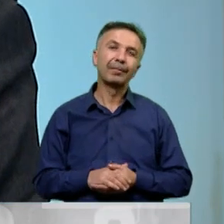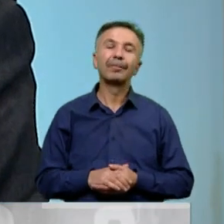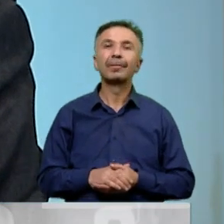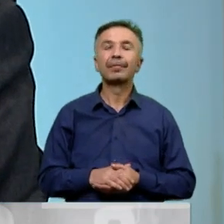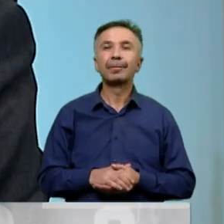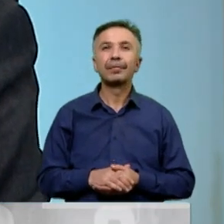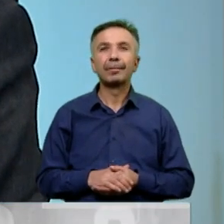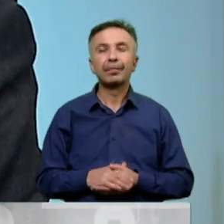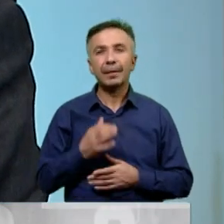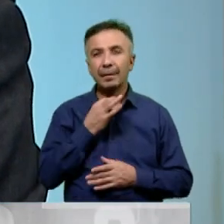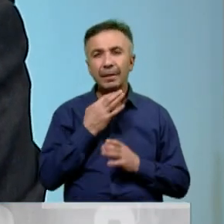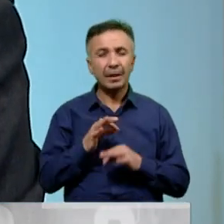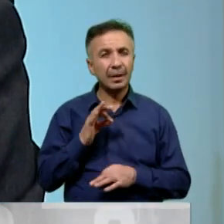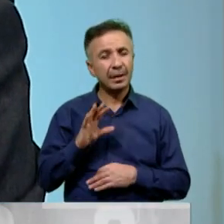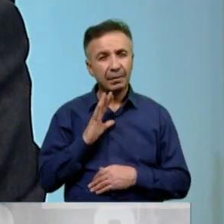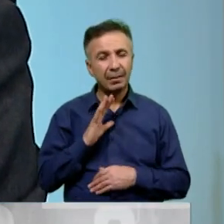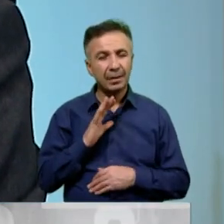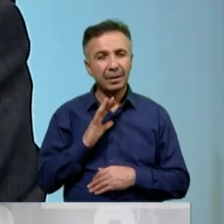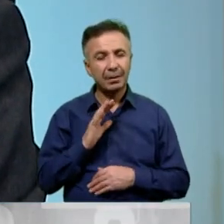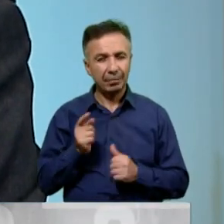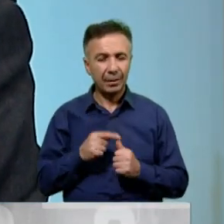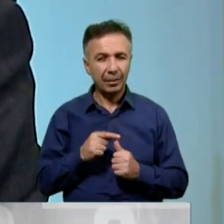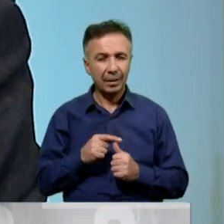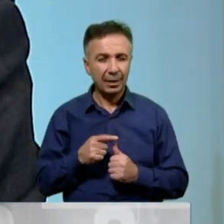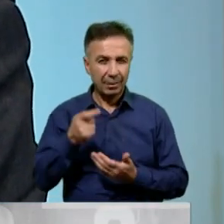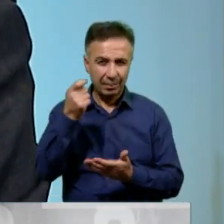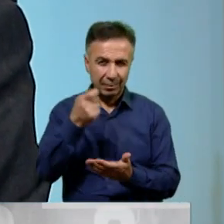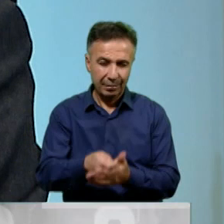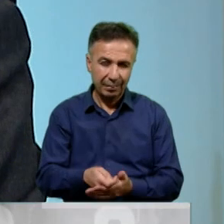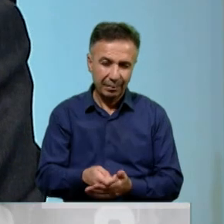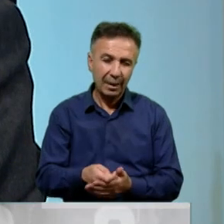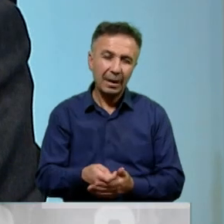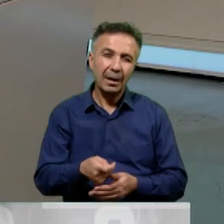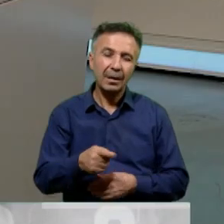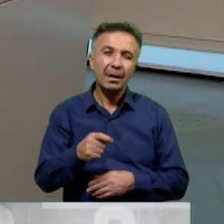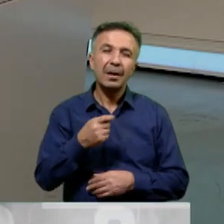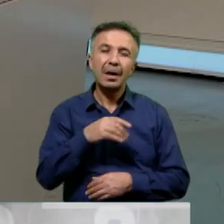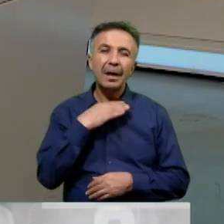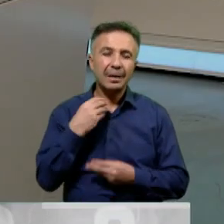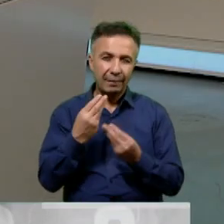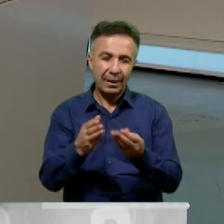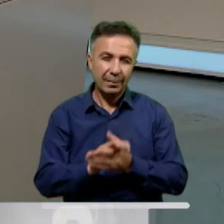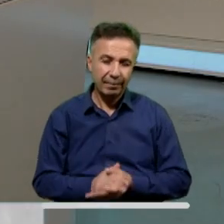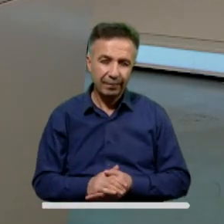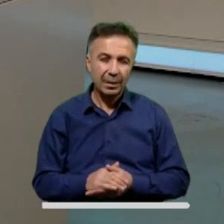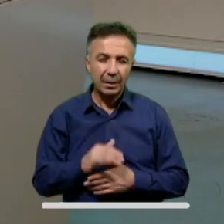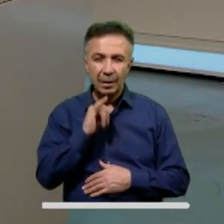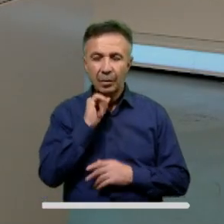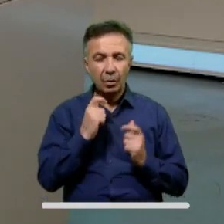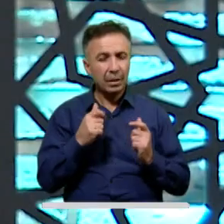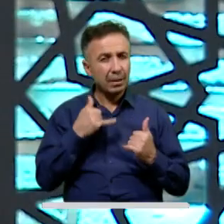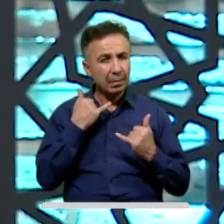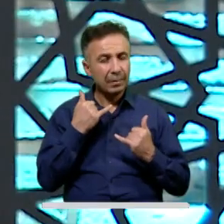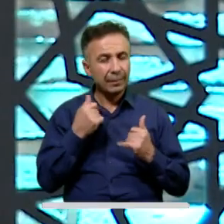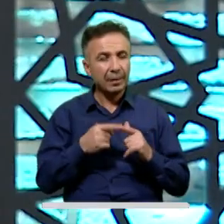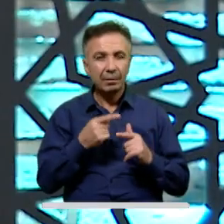Ama fakir varsa önceliği ondan yana kullanmak iyi olur. Tabii ondan yana yapabilirsiniz. Düzce'den bir telefon bağlantımız var.